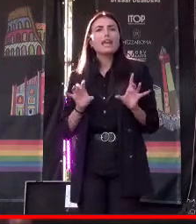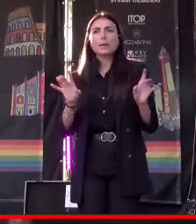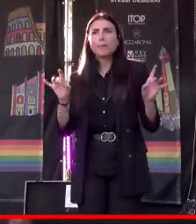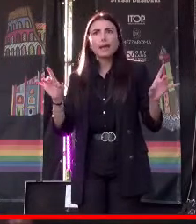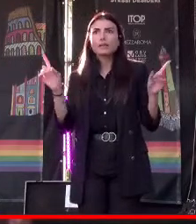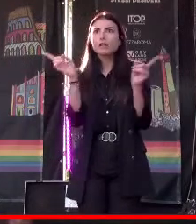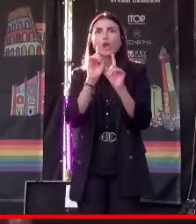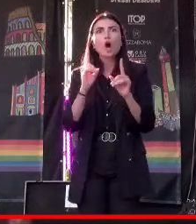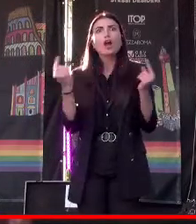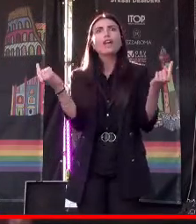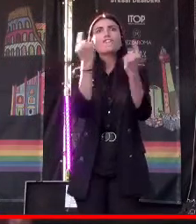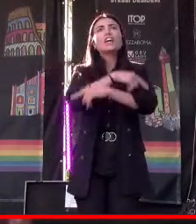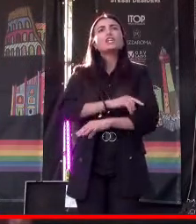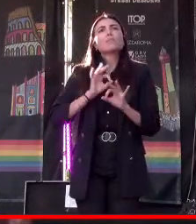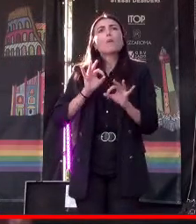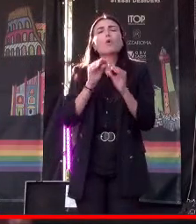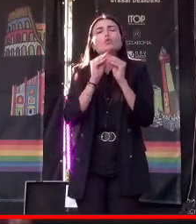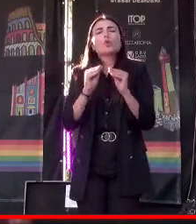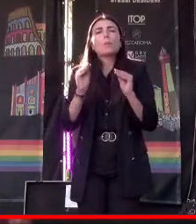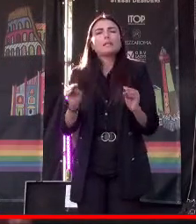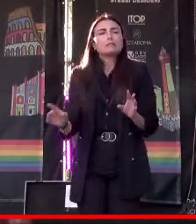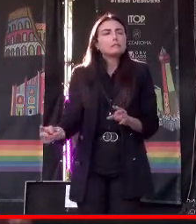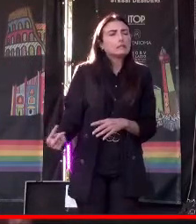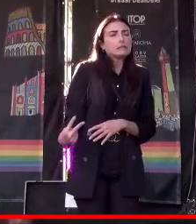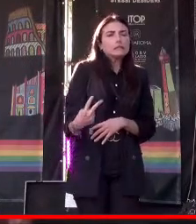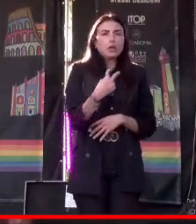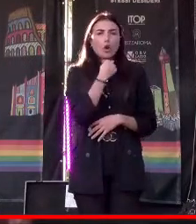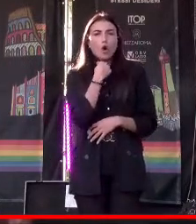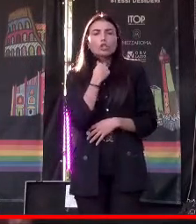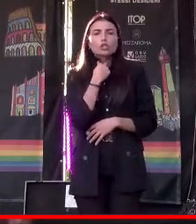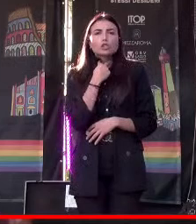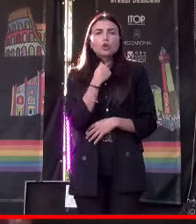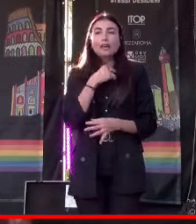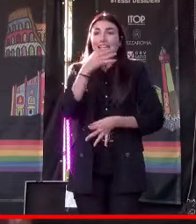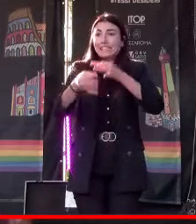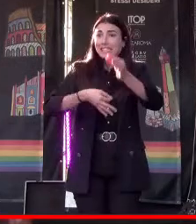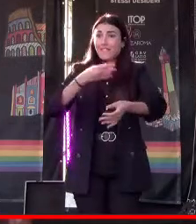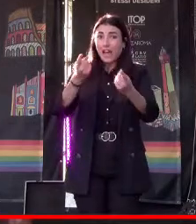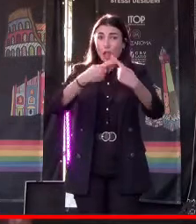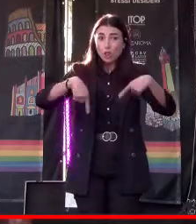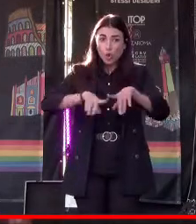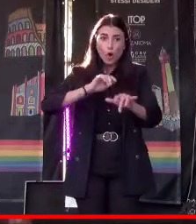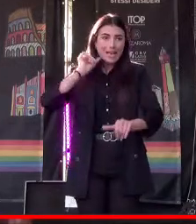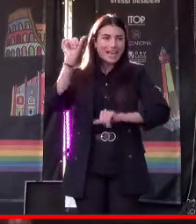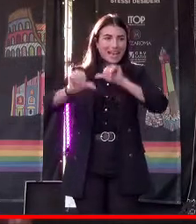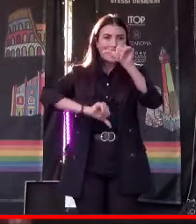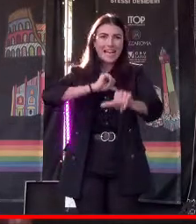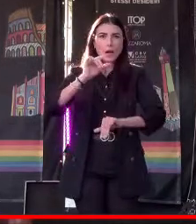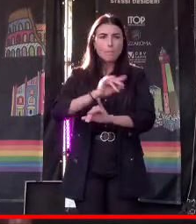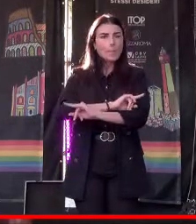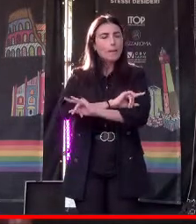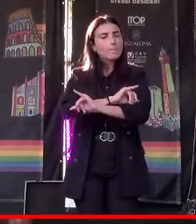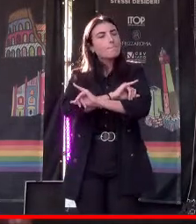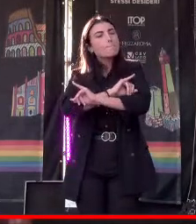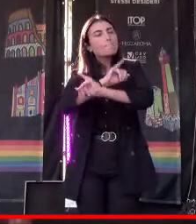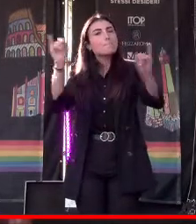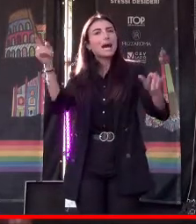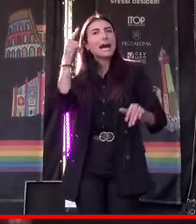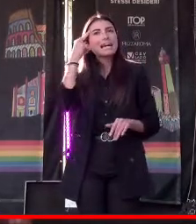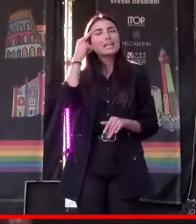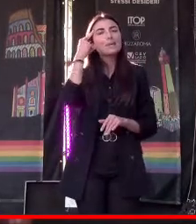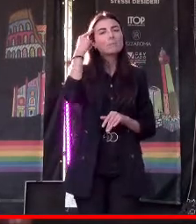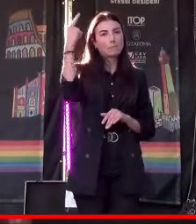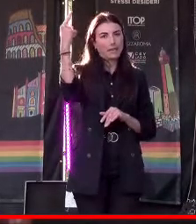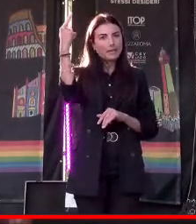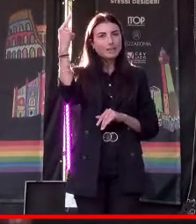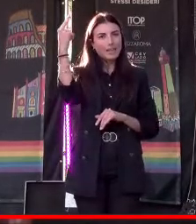uno strumento di costrizione, non riusciremo mai ad adattare le nostre città se non cambiamo questo tipo di concetto, se non capiamo che una sedia a rotelle è libertà